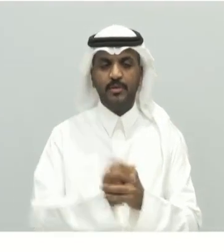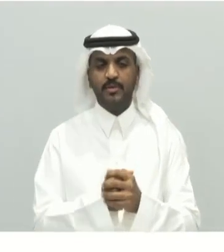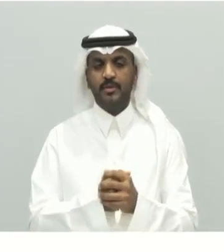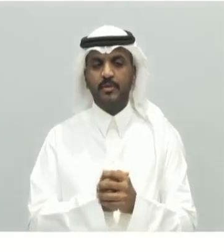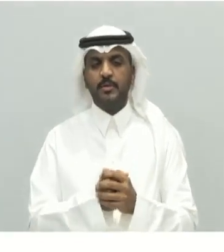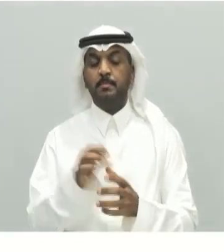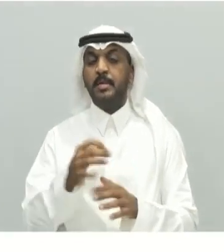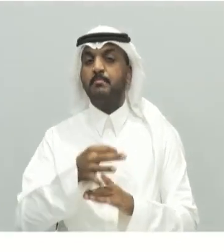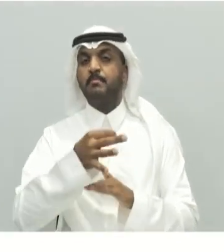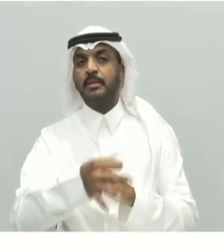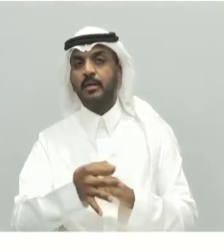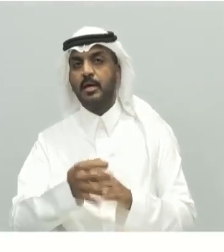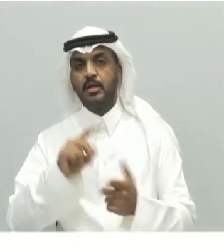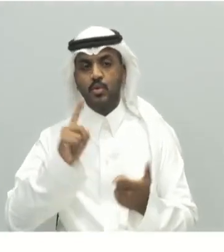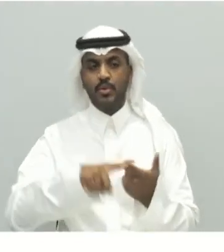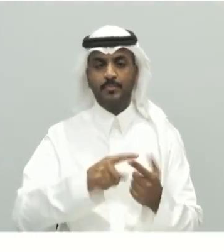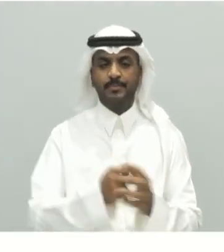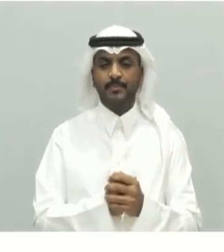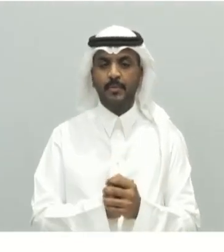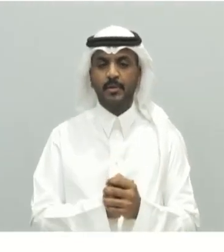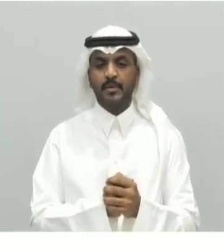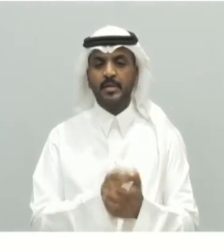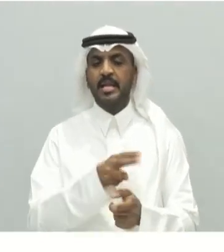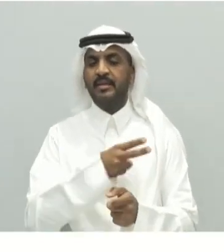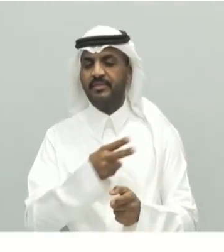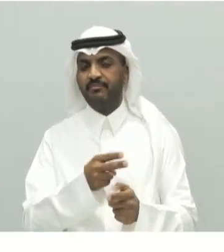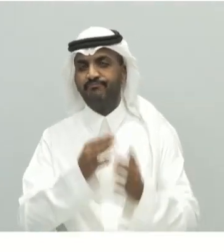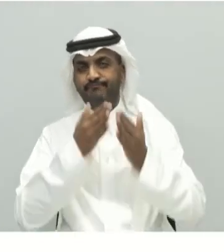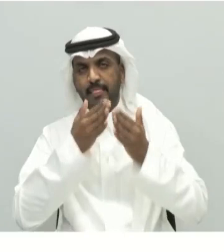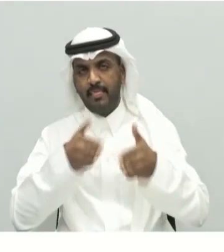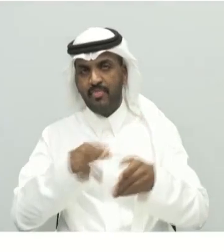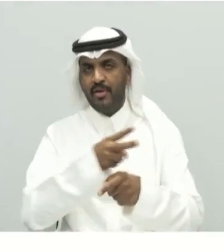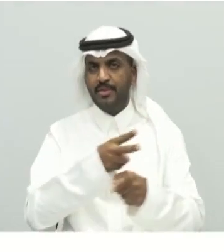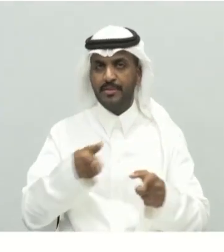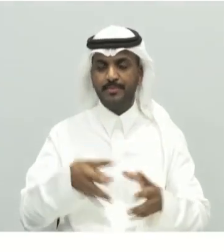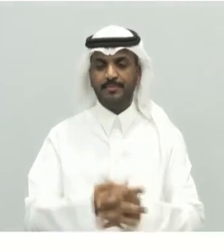السعوديه من منطقه لاخرى بسبب